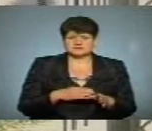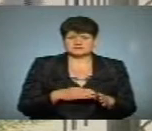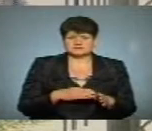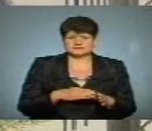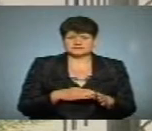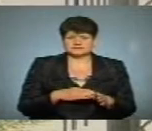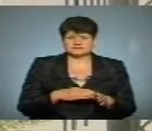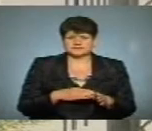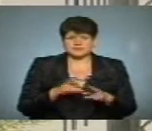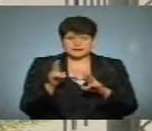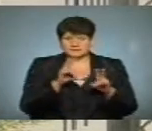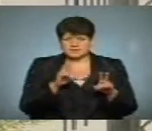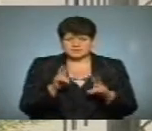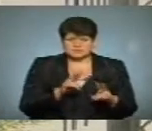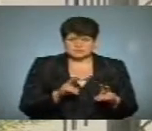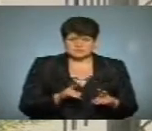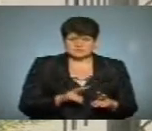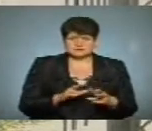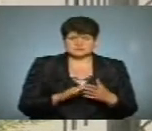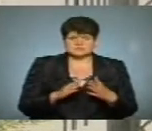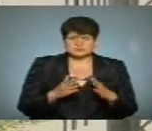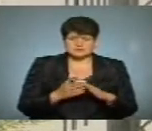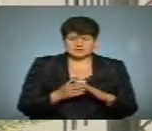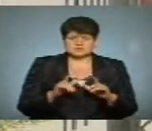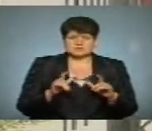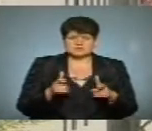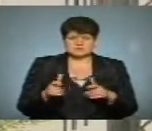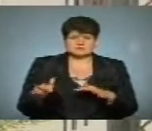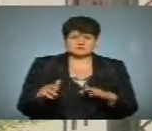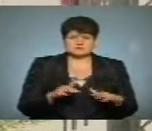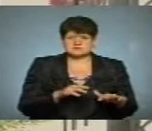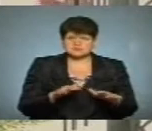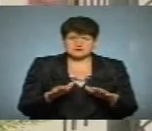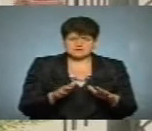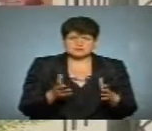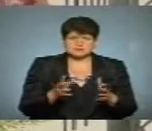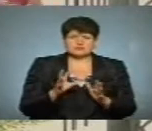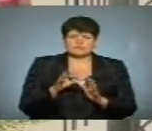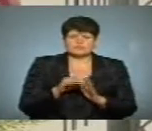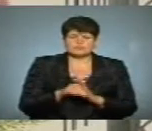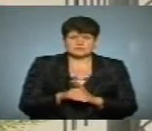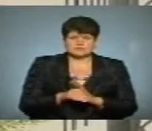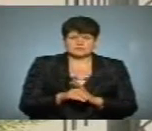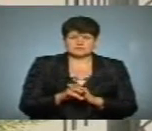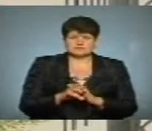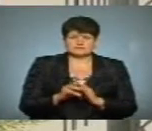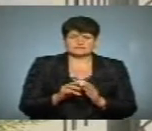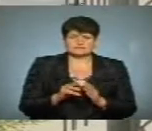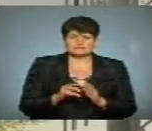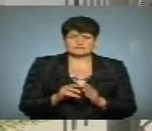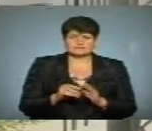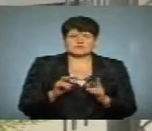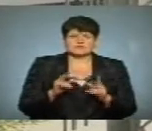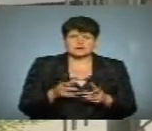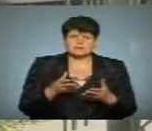і перегляду тих карантинних заходів, які введені в якості